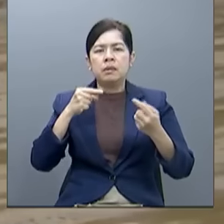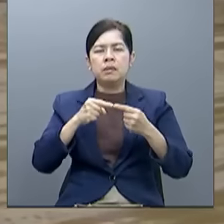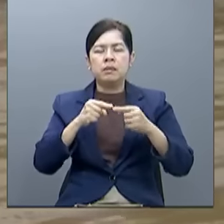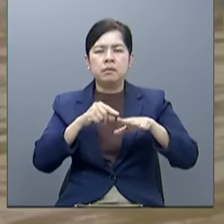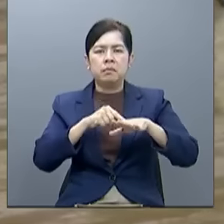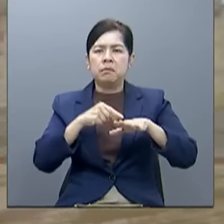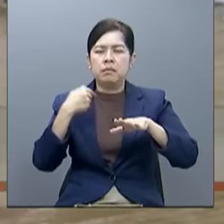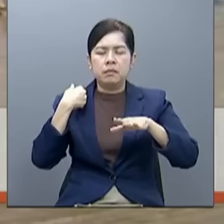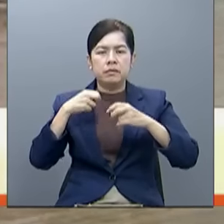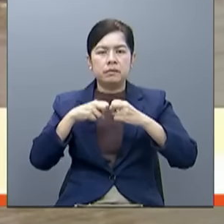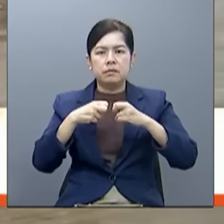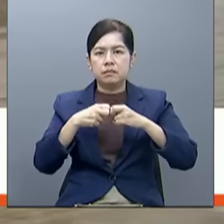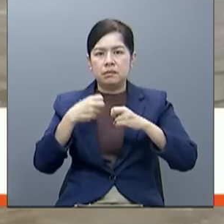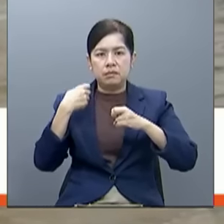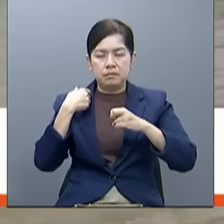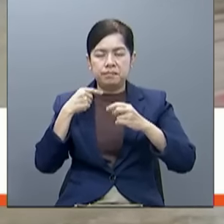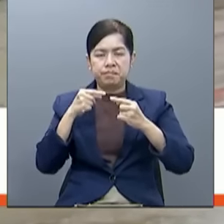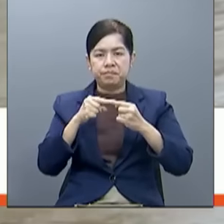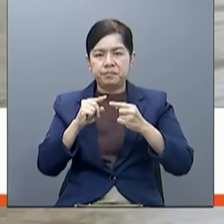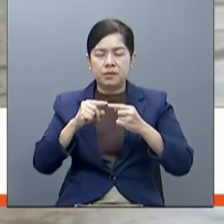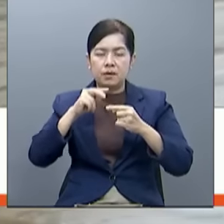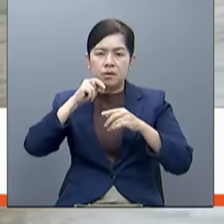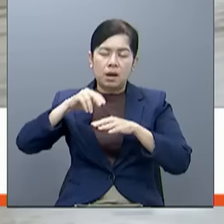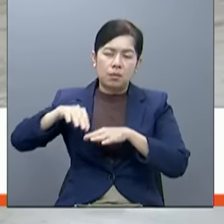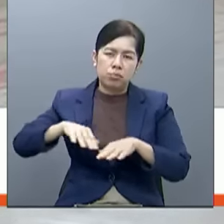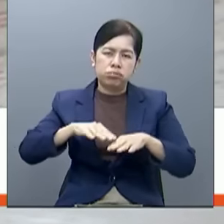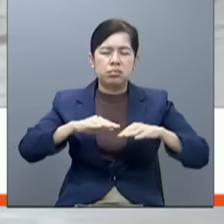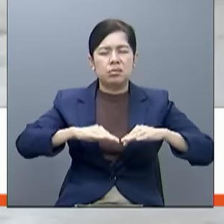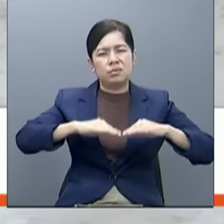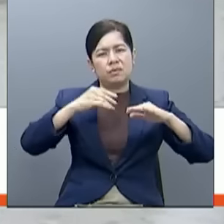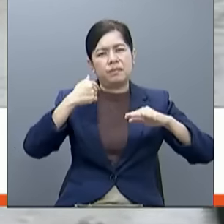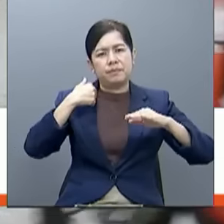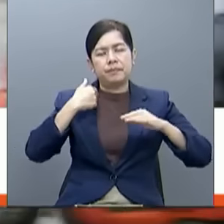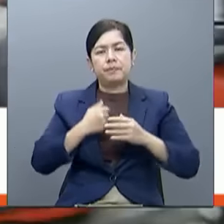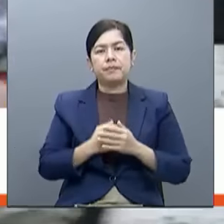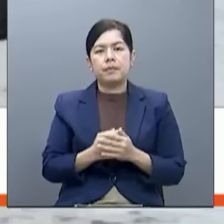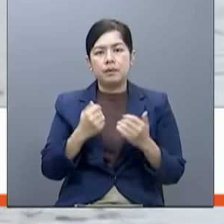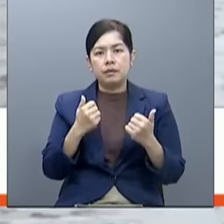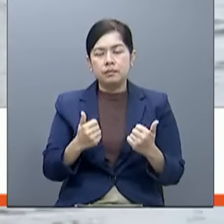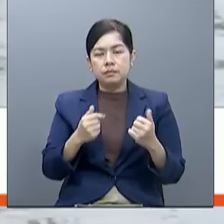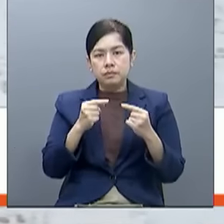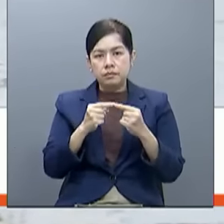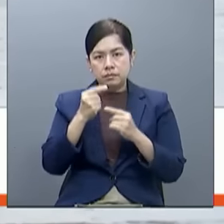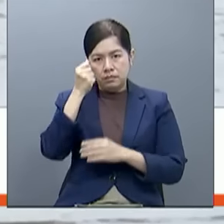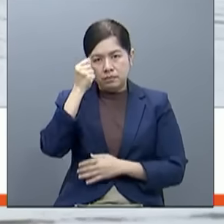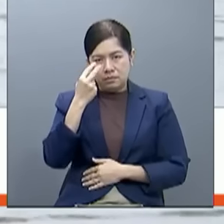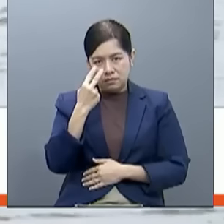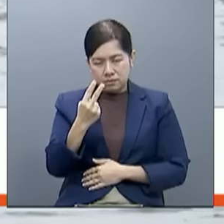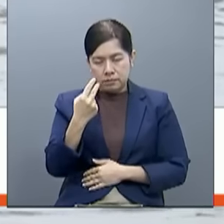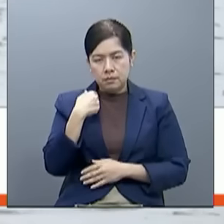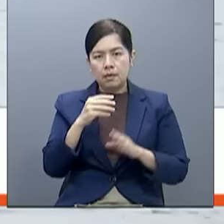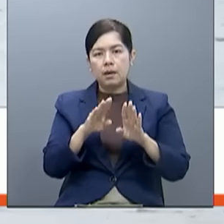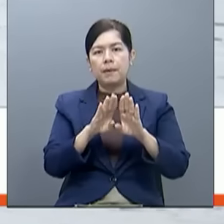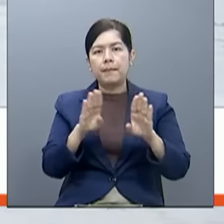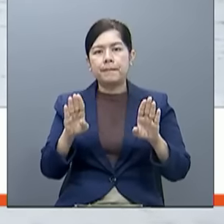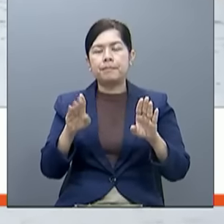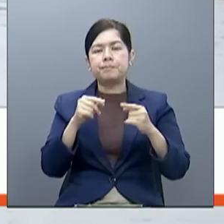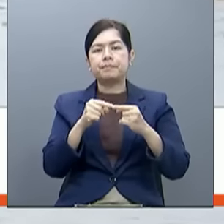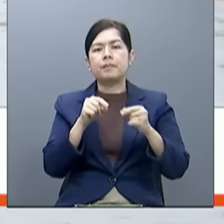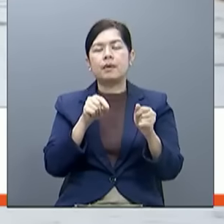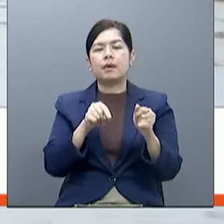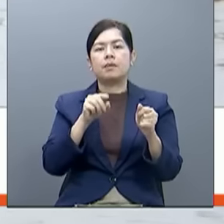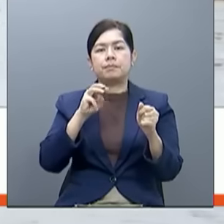ยังไม่สามารถเคลื่อนย้ายได้นะครับวันนี้เป็นวันที่2นะครับที่เปิดด่านแม่สายให้ประชาชนทั้งฝั่งแม่สายแล้วก็ฝั่งท่าขี้เหล็ก